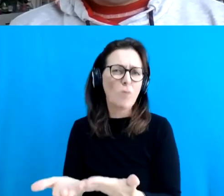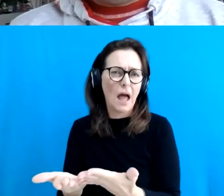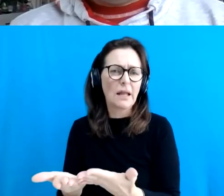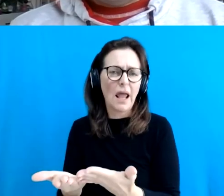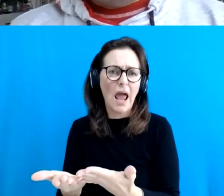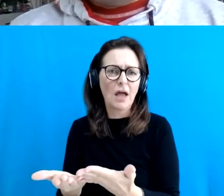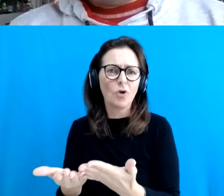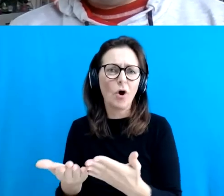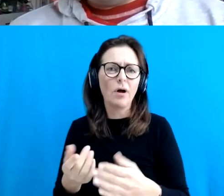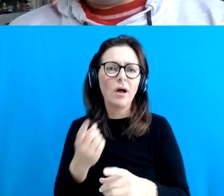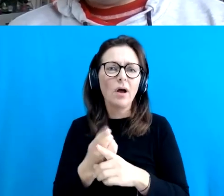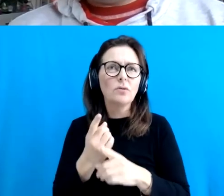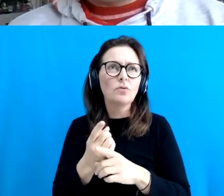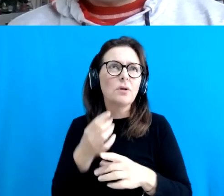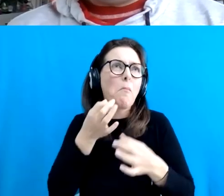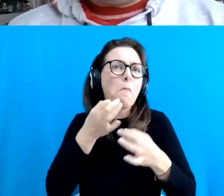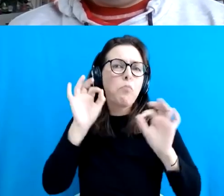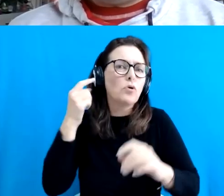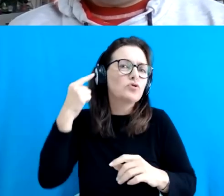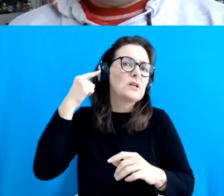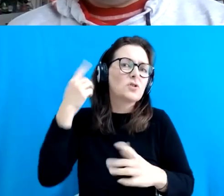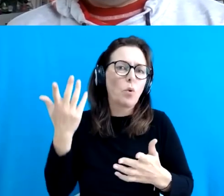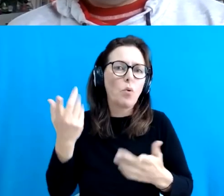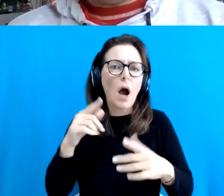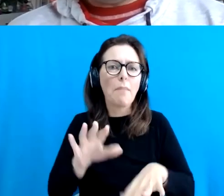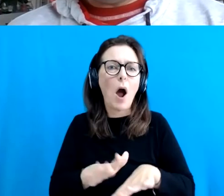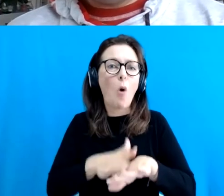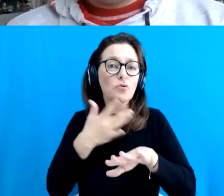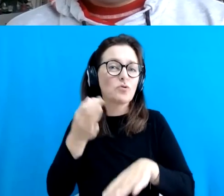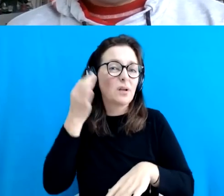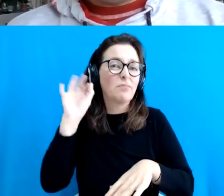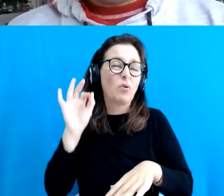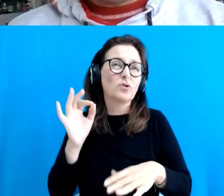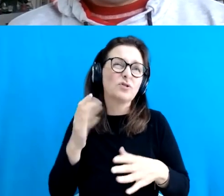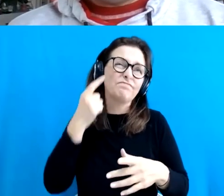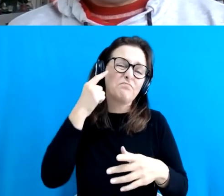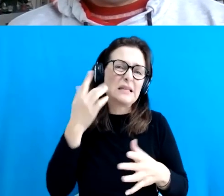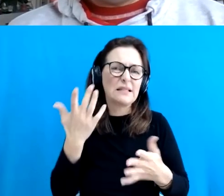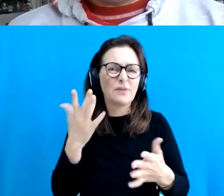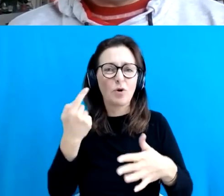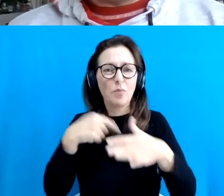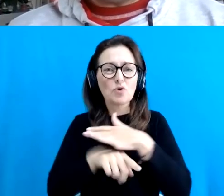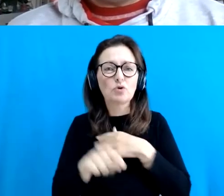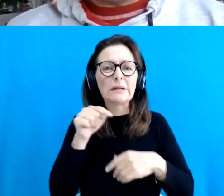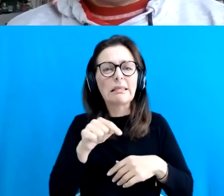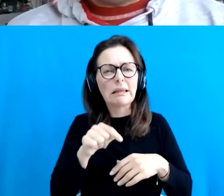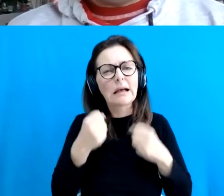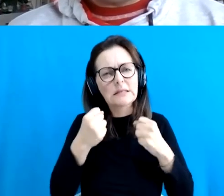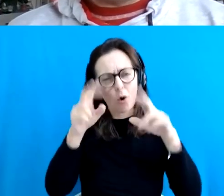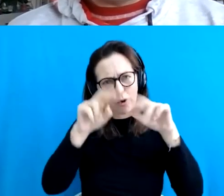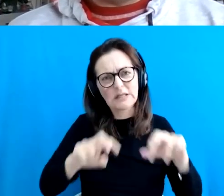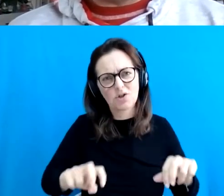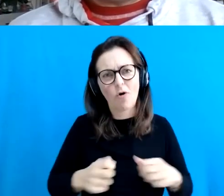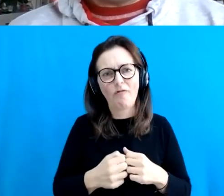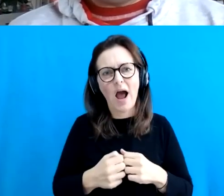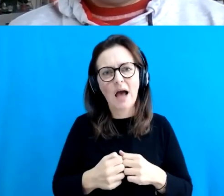Tudi da je boljši sluh, da so občutki lahko boljši. Mislim, da treba znotraj tega zelo raziskovati,